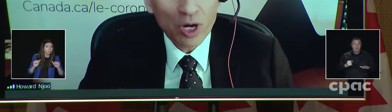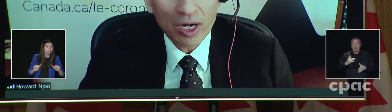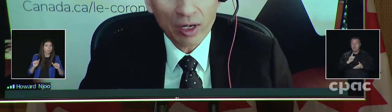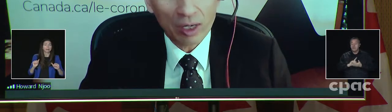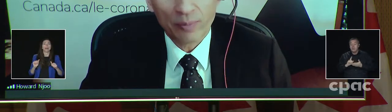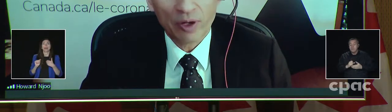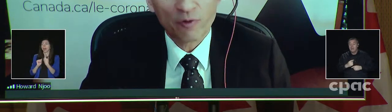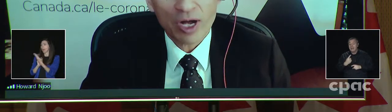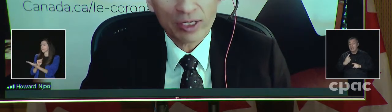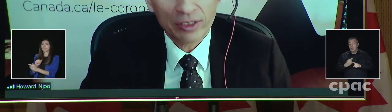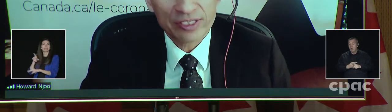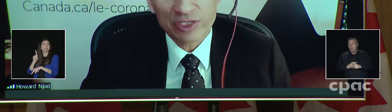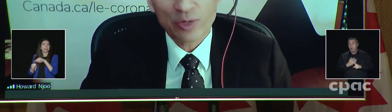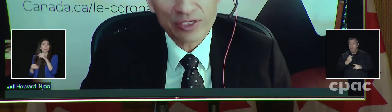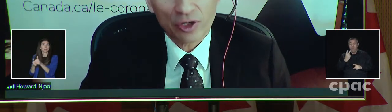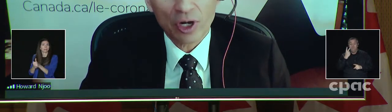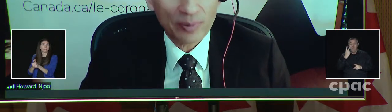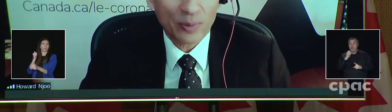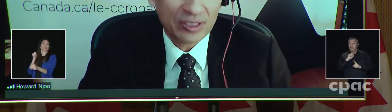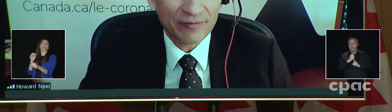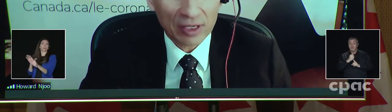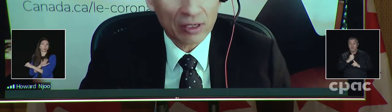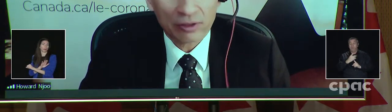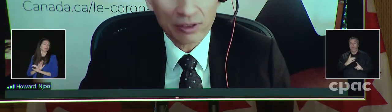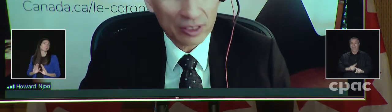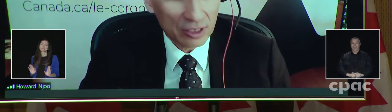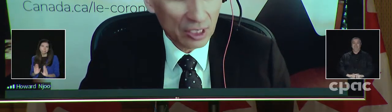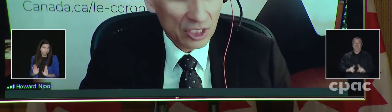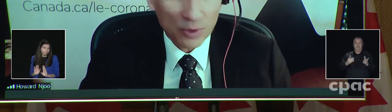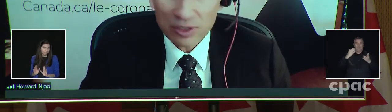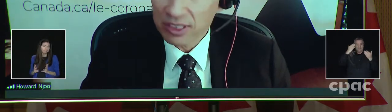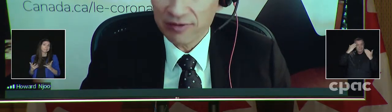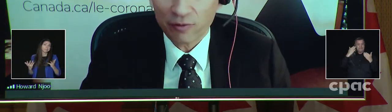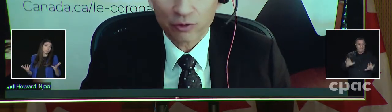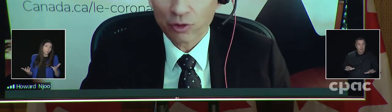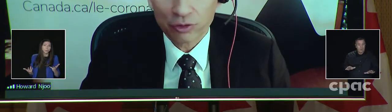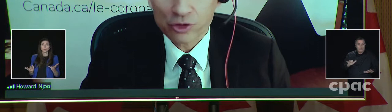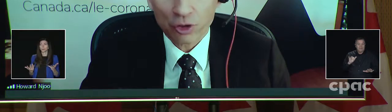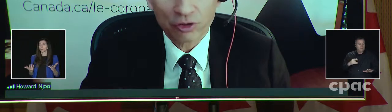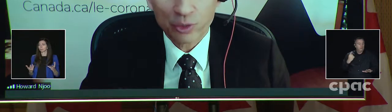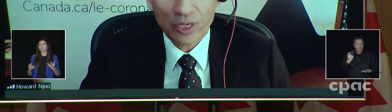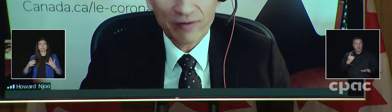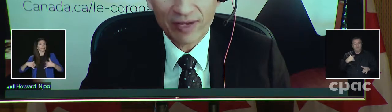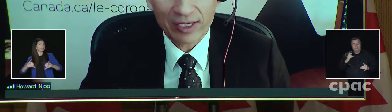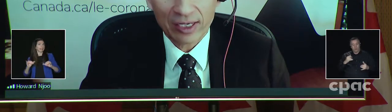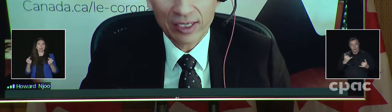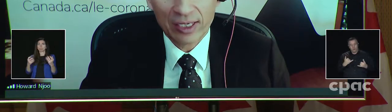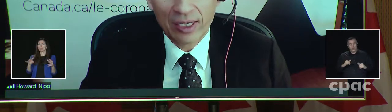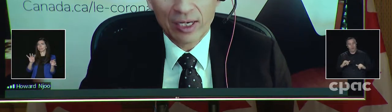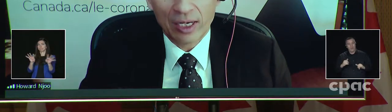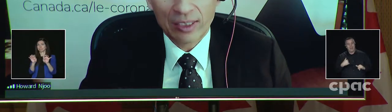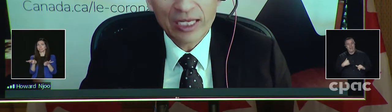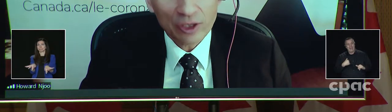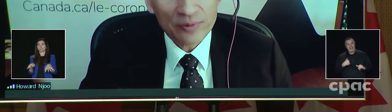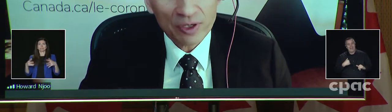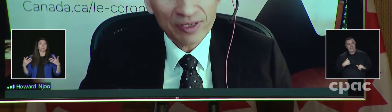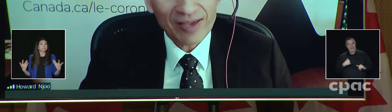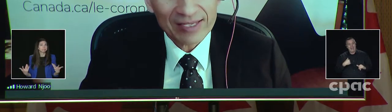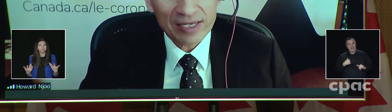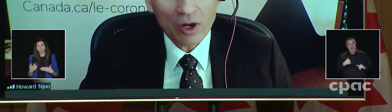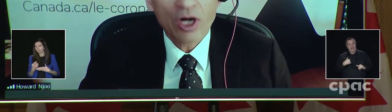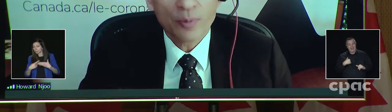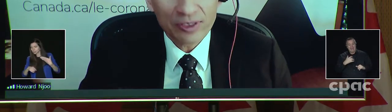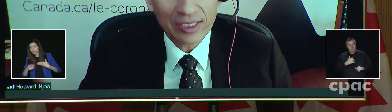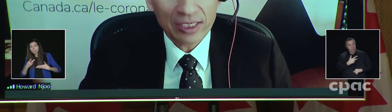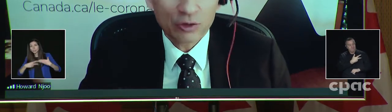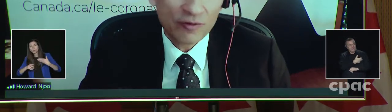ou mois, on peut avoir une situation complètement différente. Donc, je pense qu'il faut toujours continuer avec l'adoption des